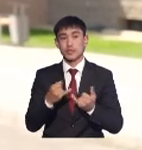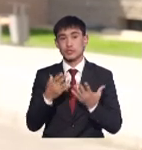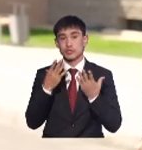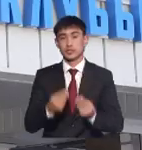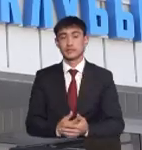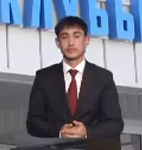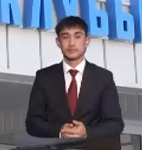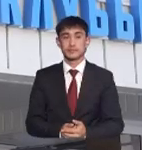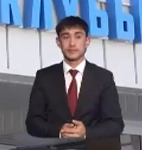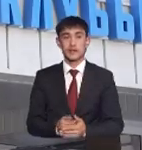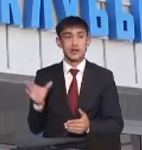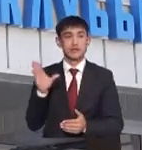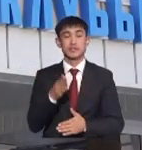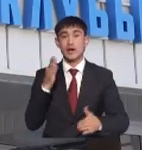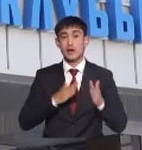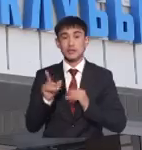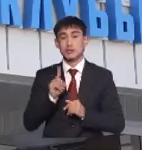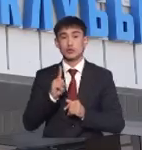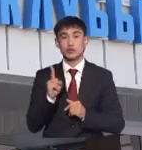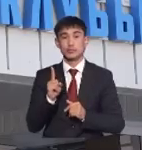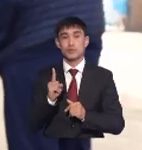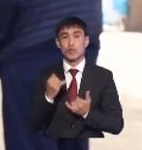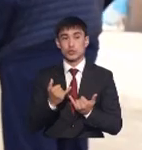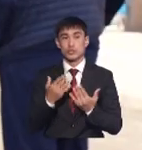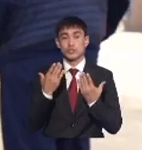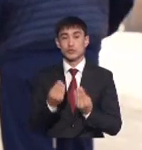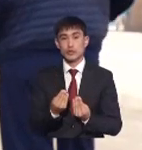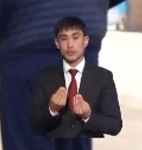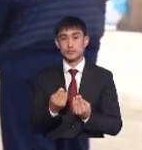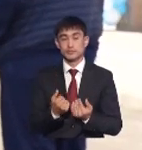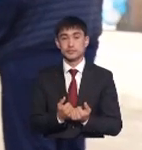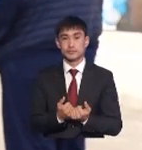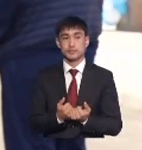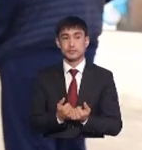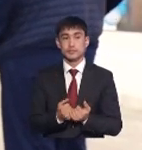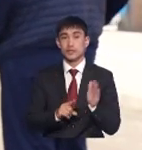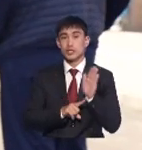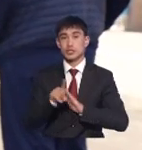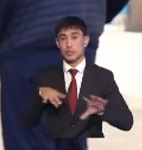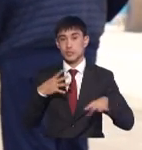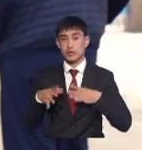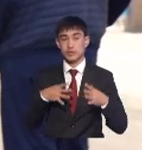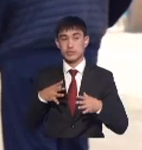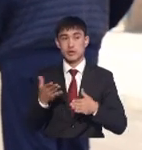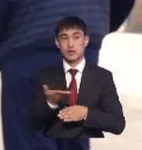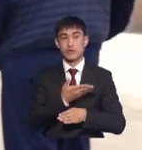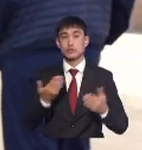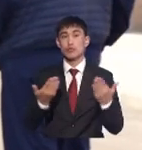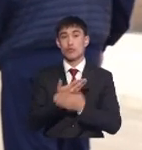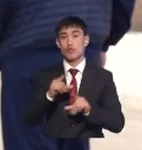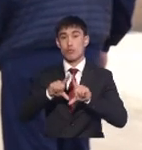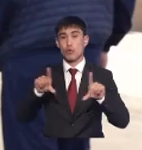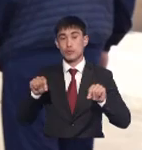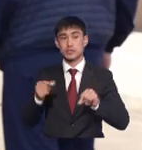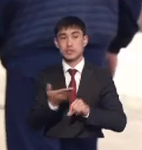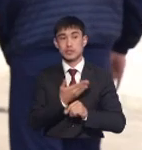сегодняшний день. Все очень рады, потому что уже сегодня начинаем тренироваться в нашем новом